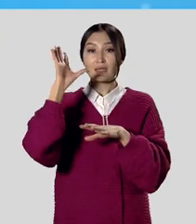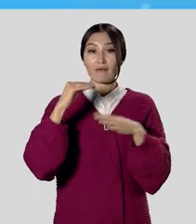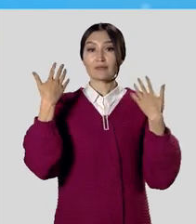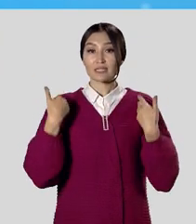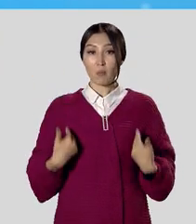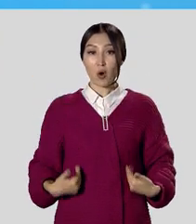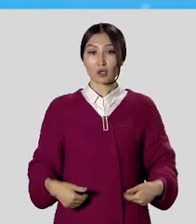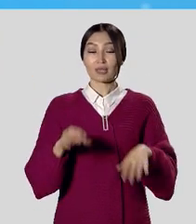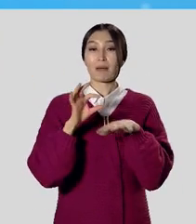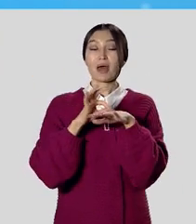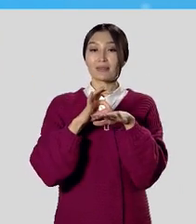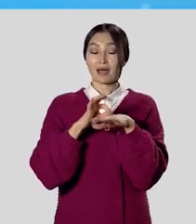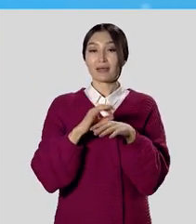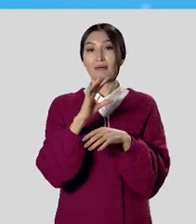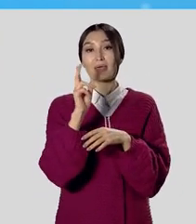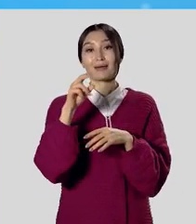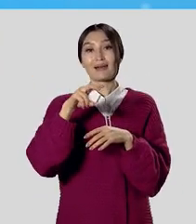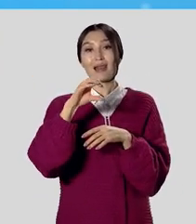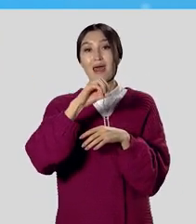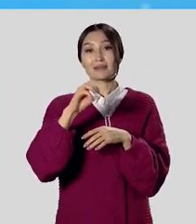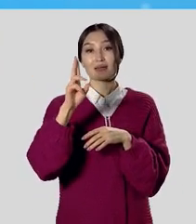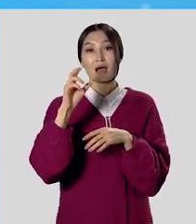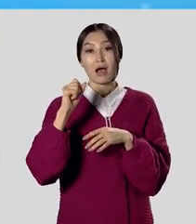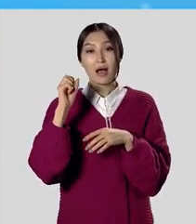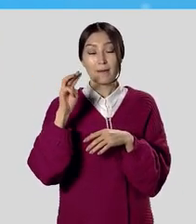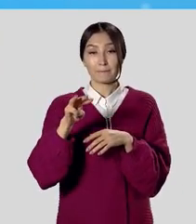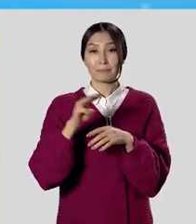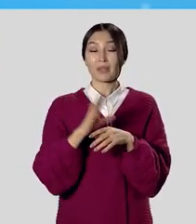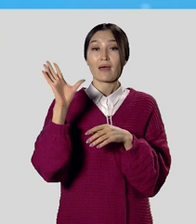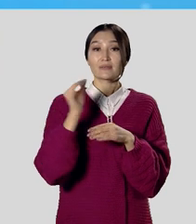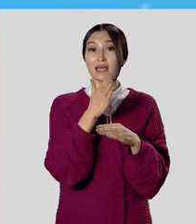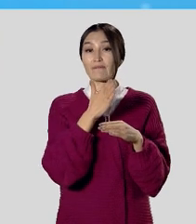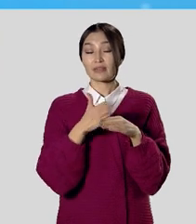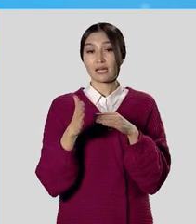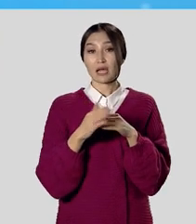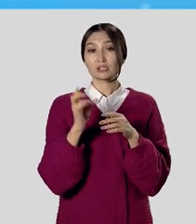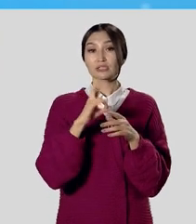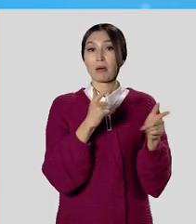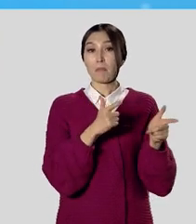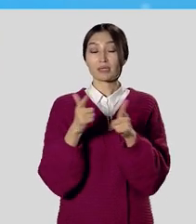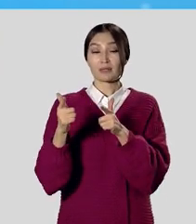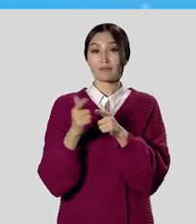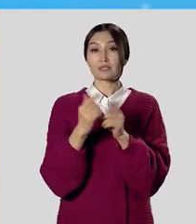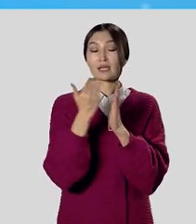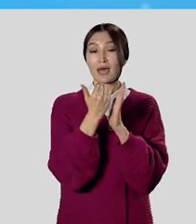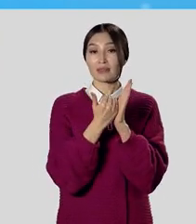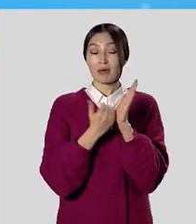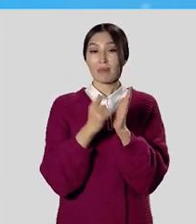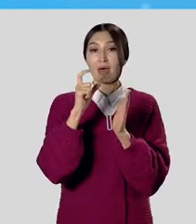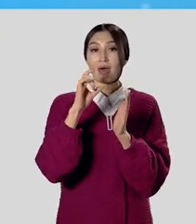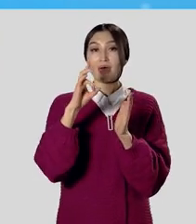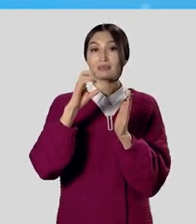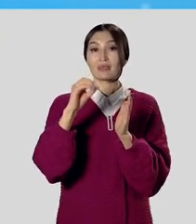органам, тканям и клеткам организма. Вся выделяющаяся на подготовительном этапе